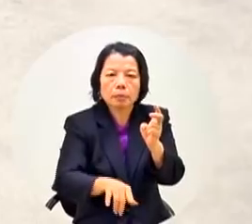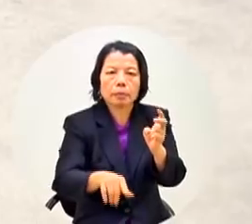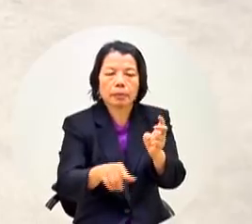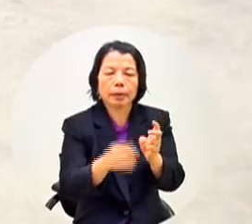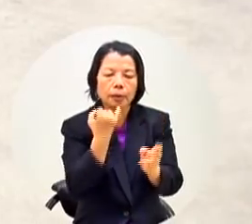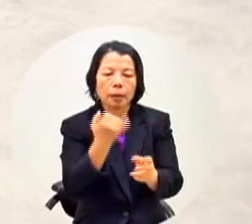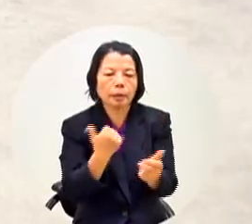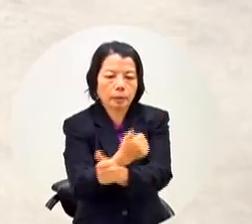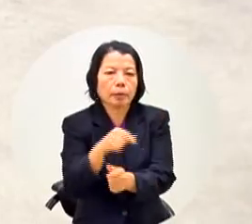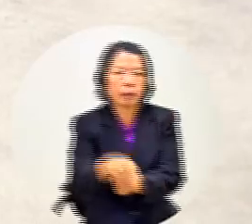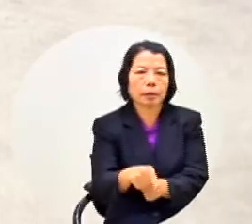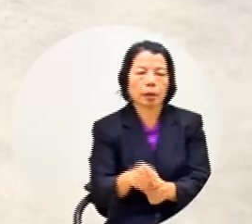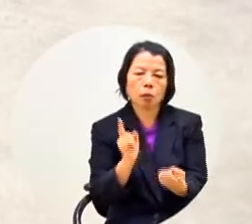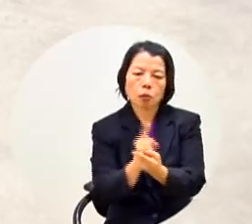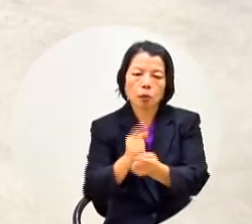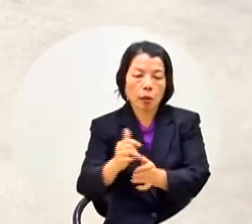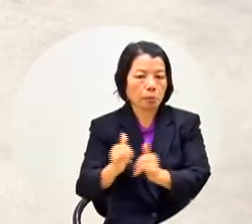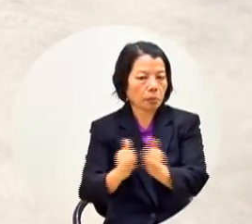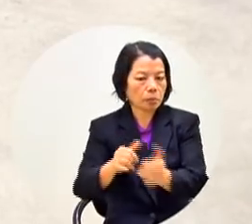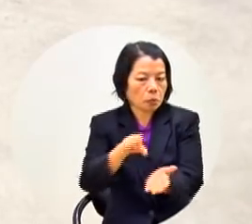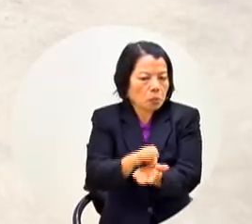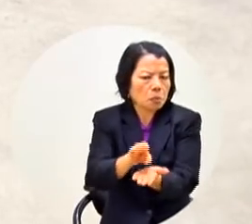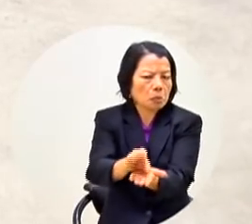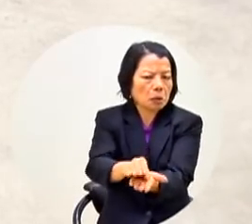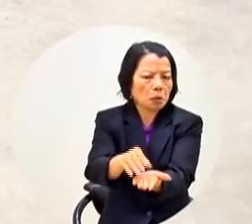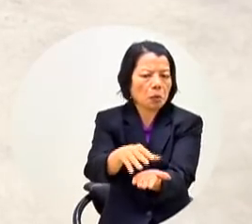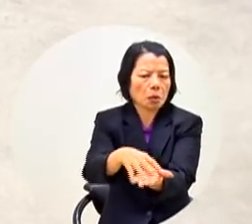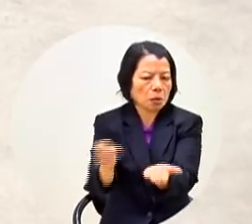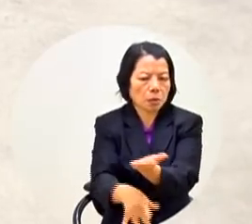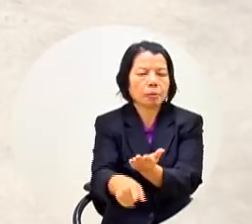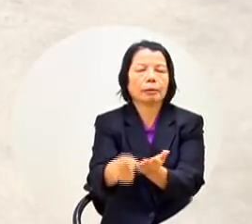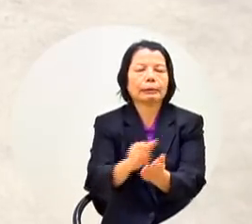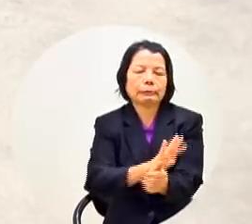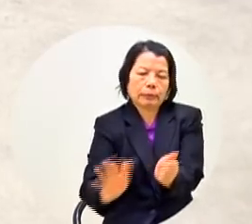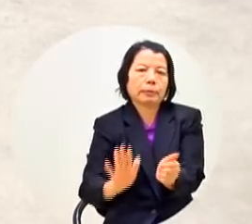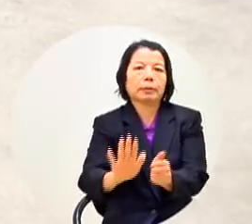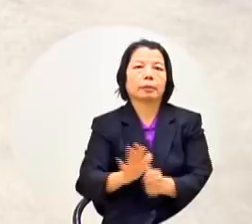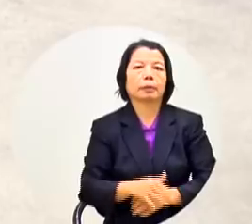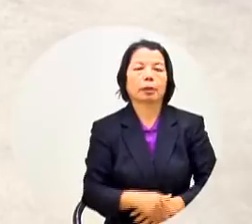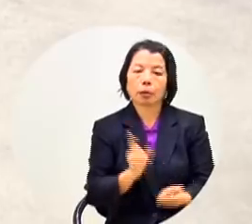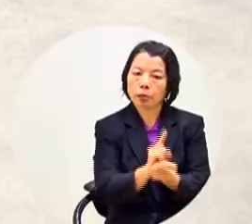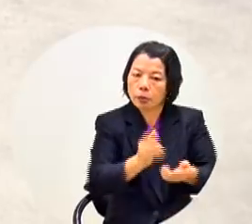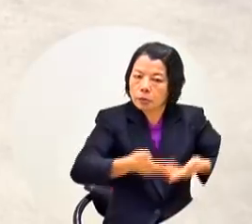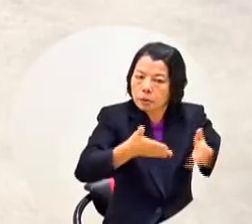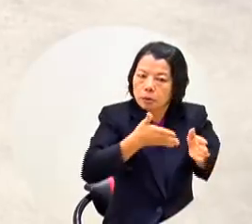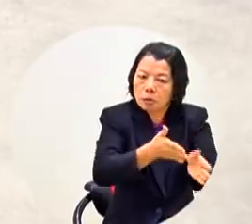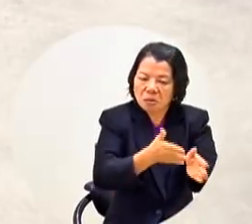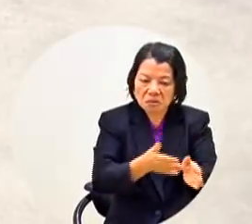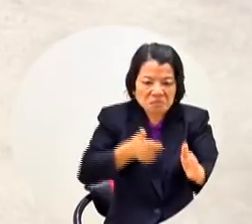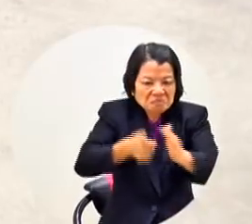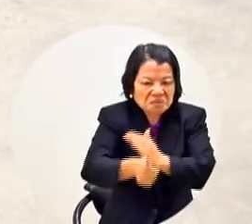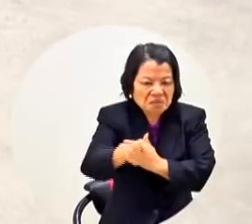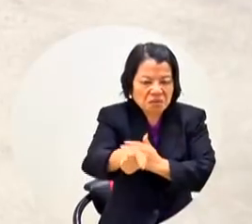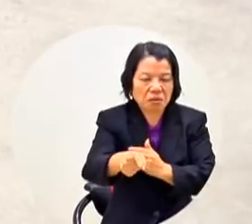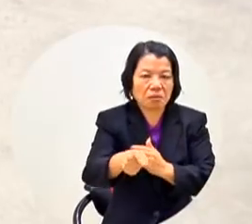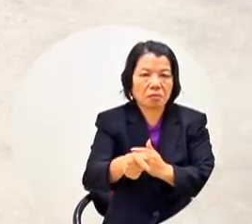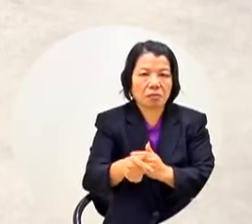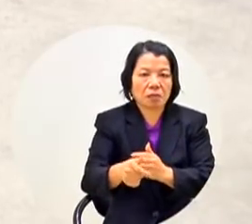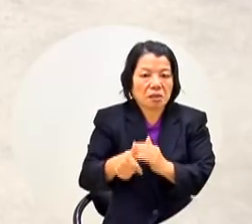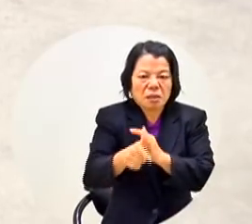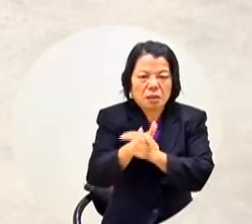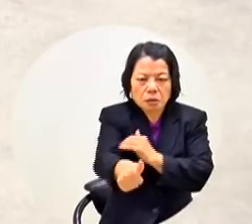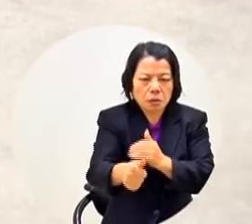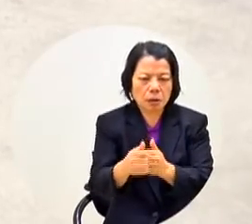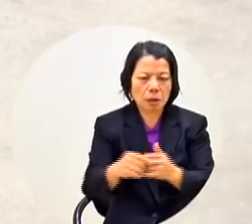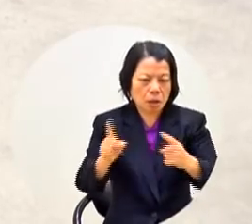习惯。那轻轨呢为观光导向，不应驶入人口密集的一个住宅区。那另外议会